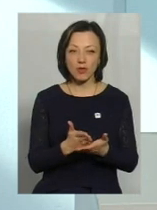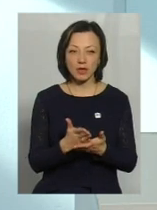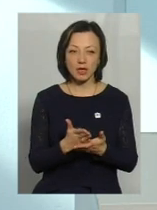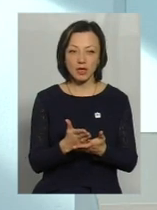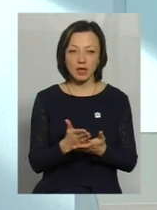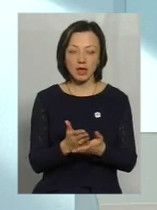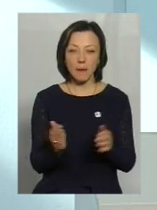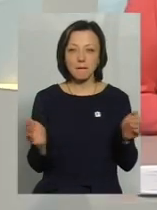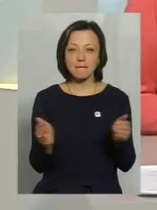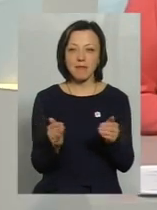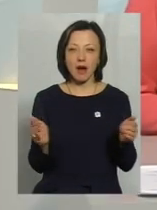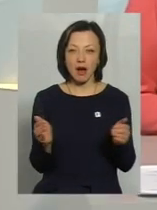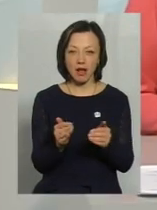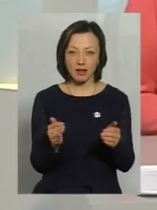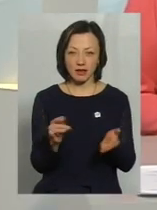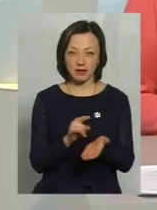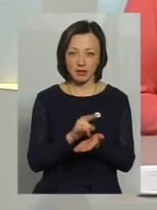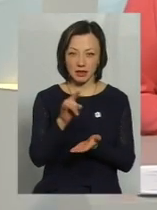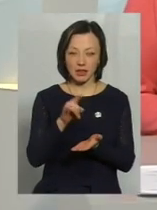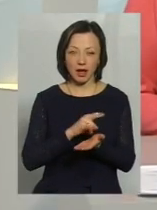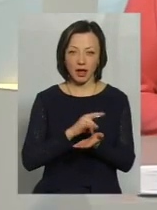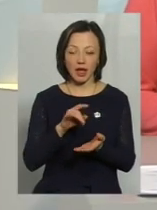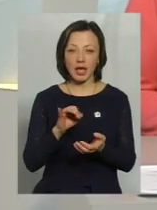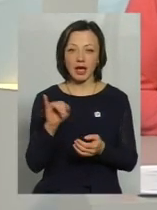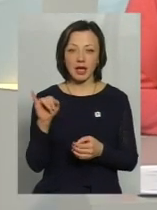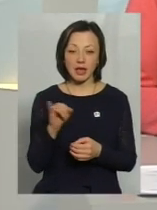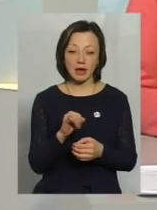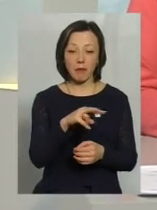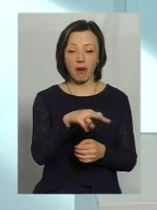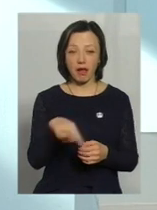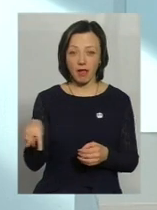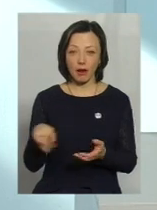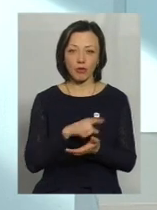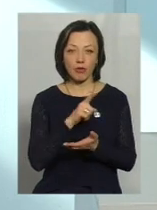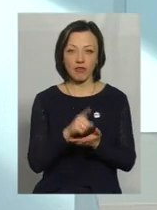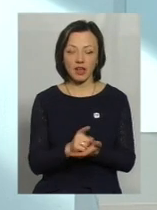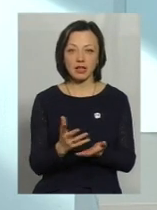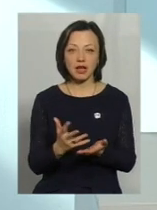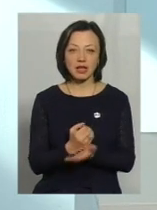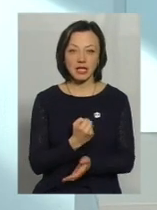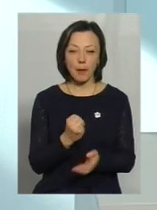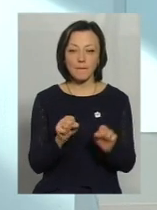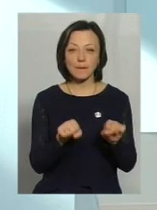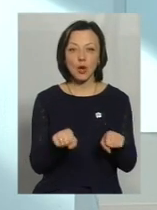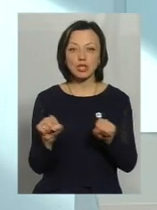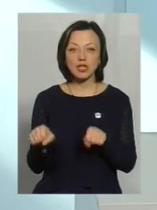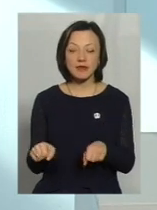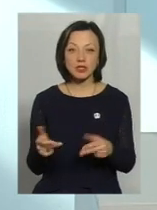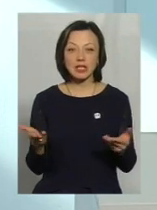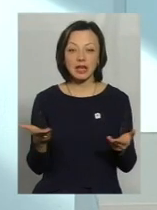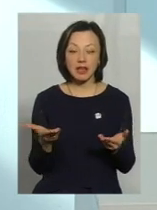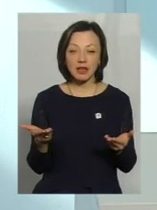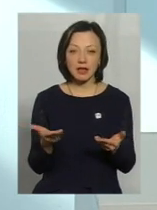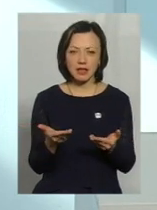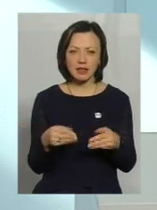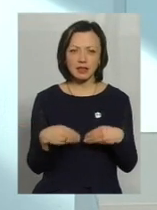малі повітряні судна. От і паралельно ми сьогодні повинні знайти ті можливості, які будуть